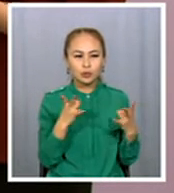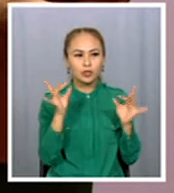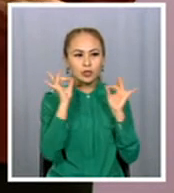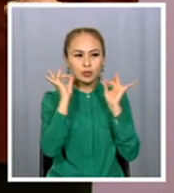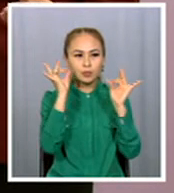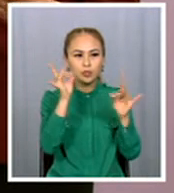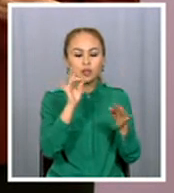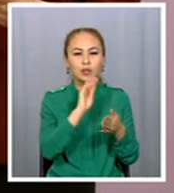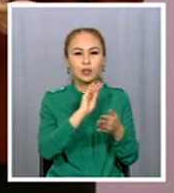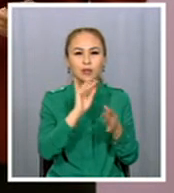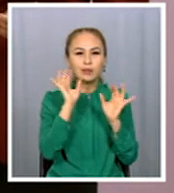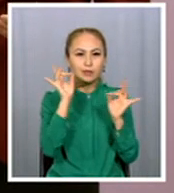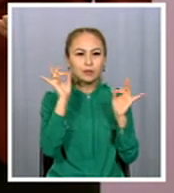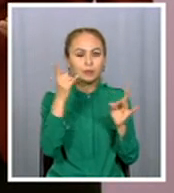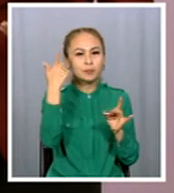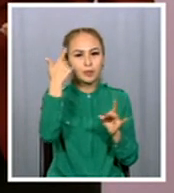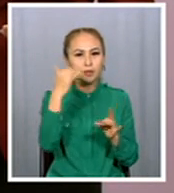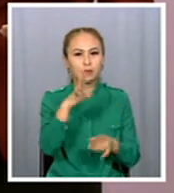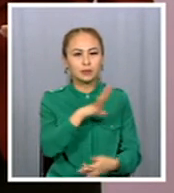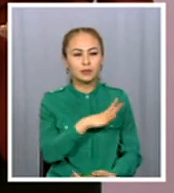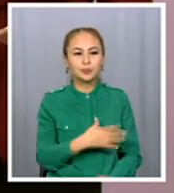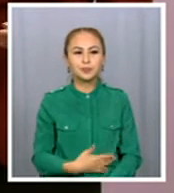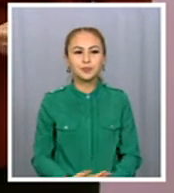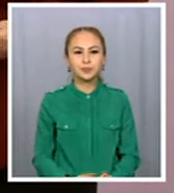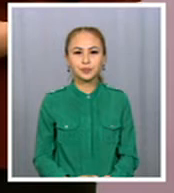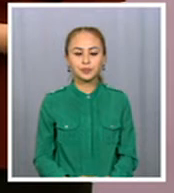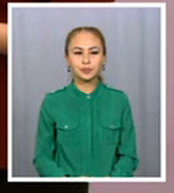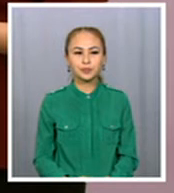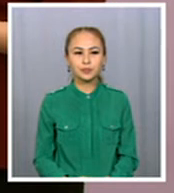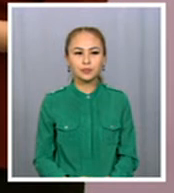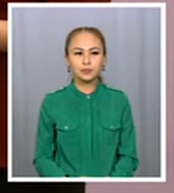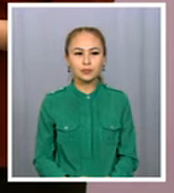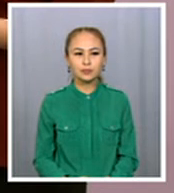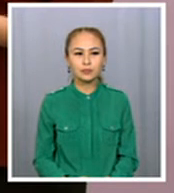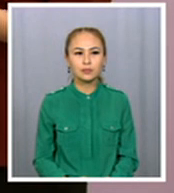үшін дыбыс шығаратынын білдіңдер.